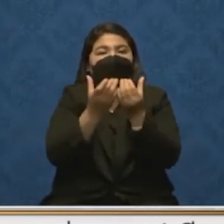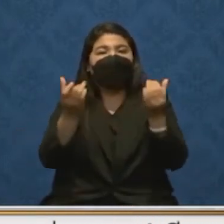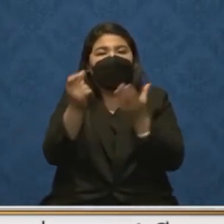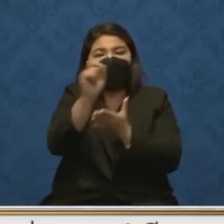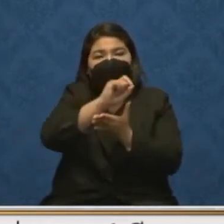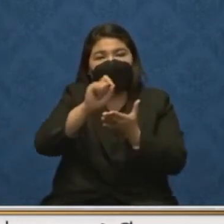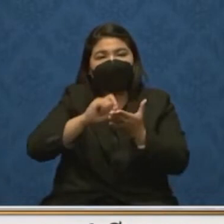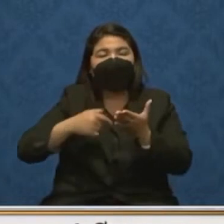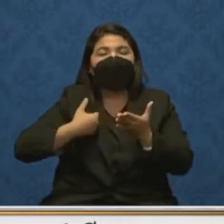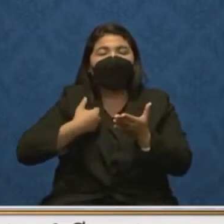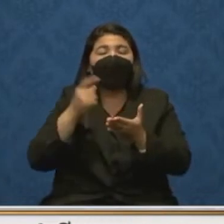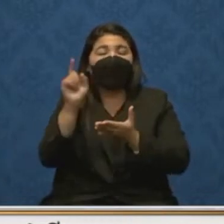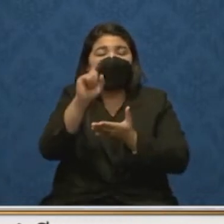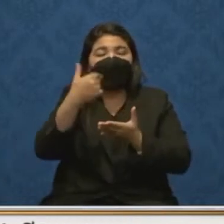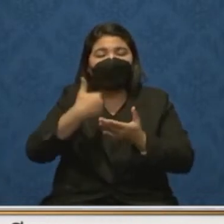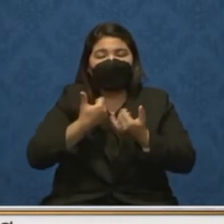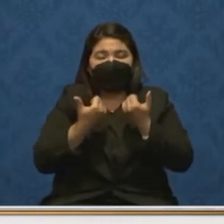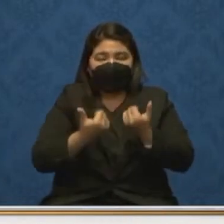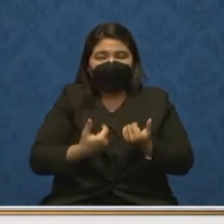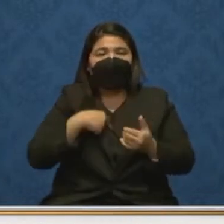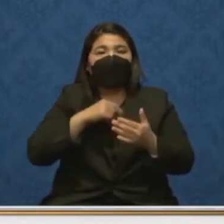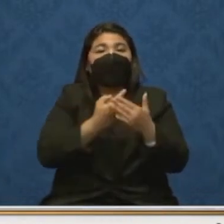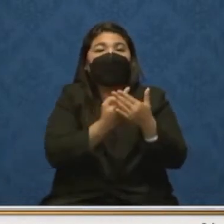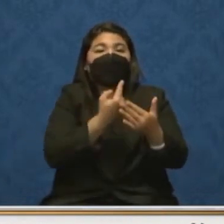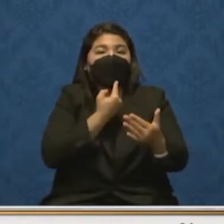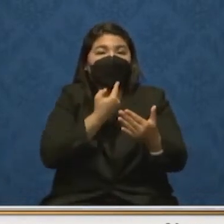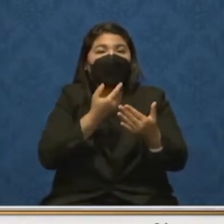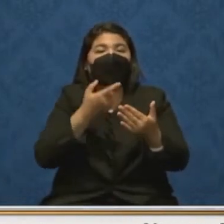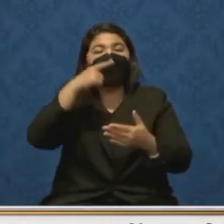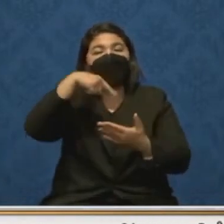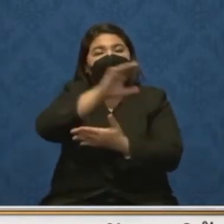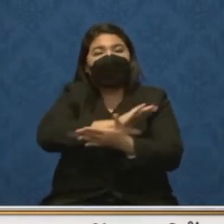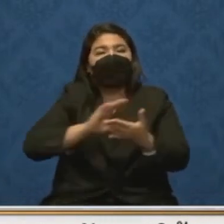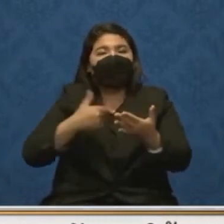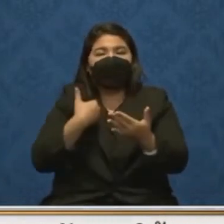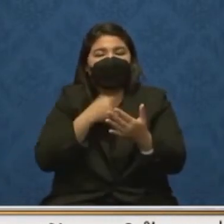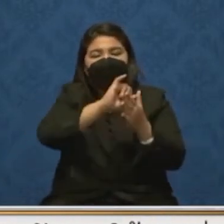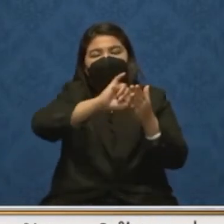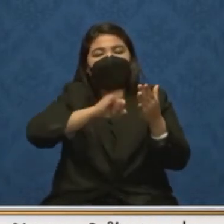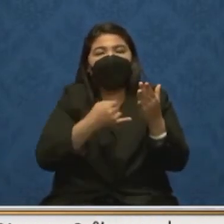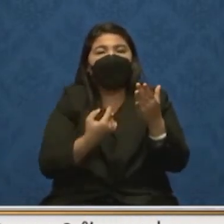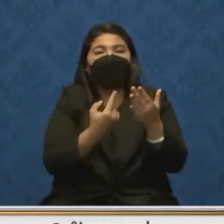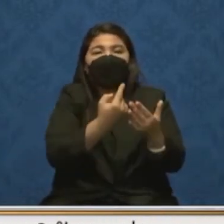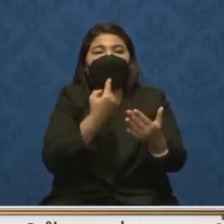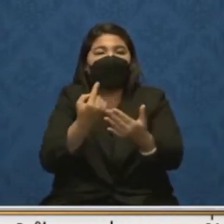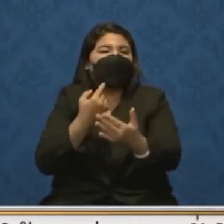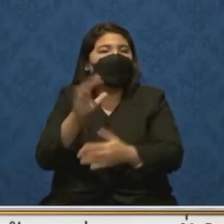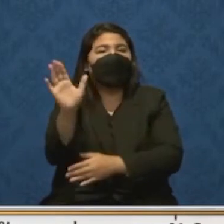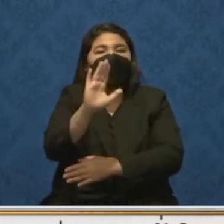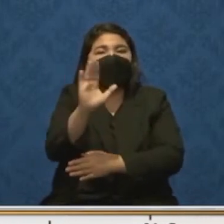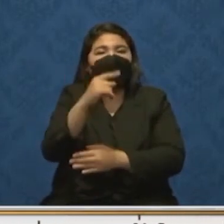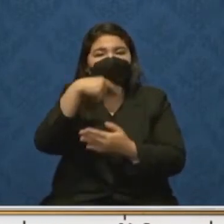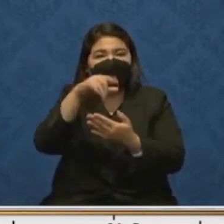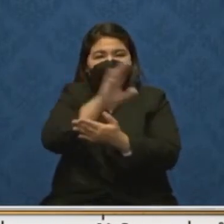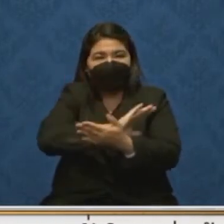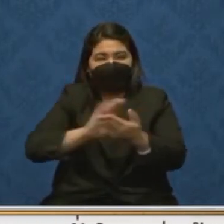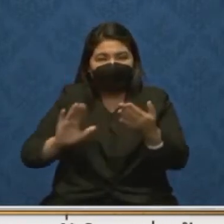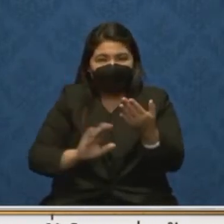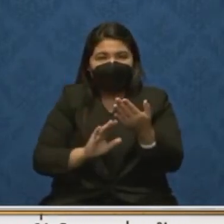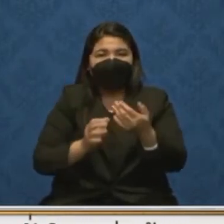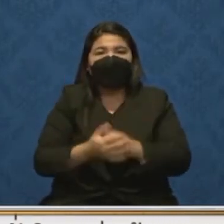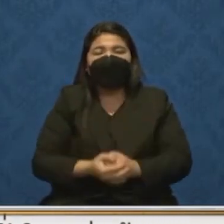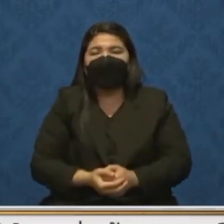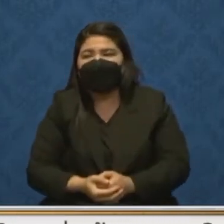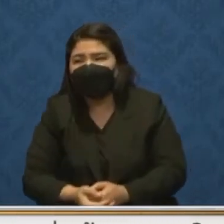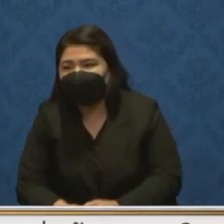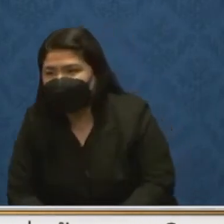ขียนว่าเราเป็นผู้แทนของประชาชนคนไทยทั้งชาติไม่ใช่แค่จังหวัดใดจังหวัดหนึ่งครับตัดไปครับแต่งบประมาณมันกระจุกตัวออกม